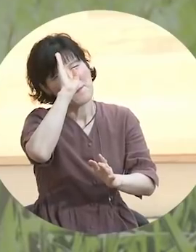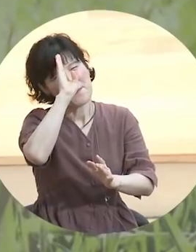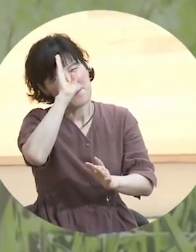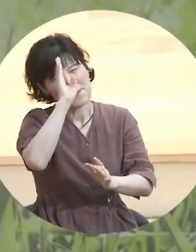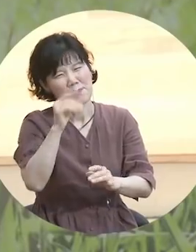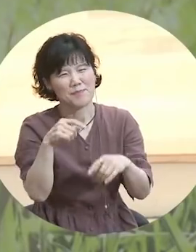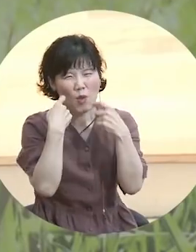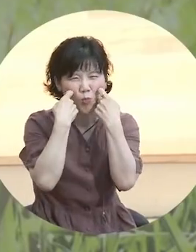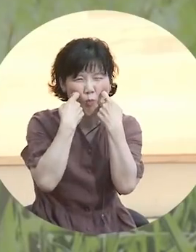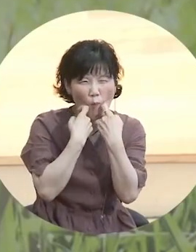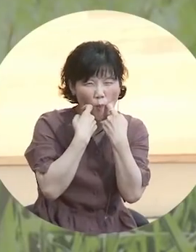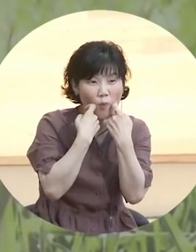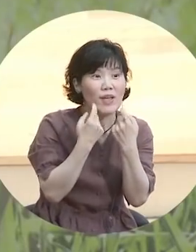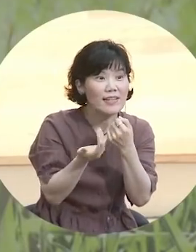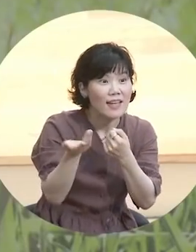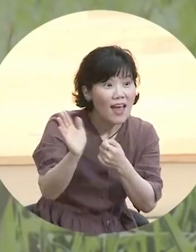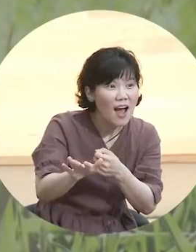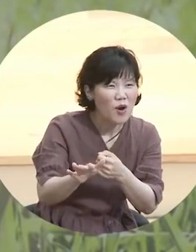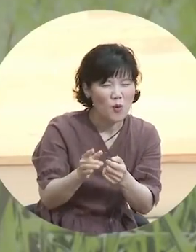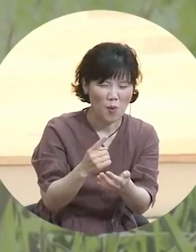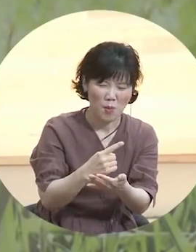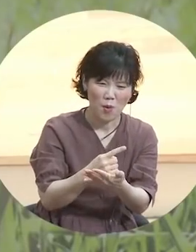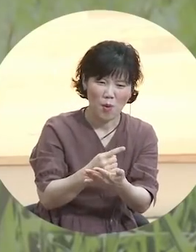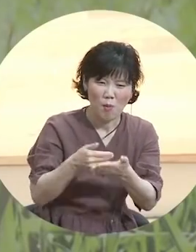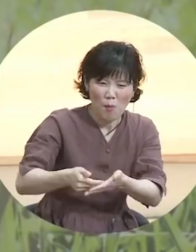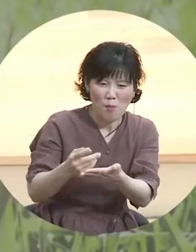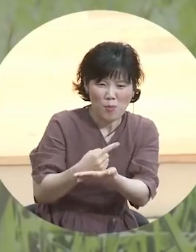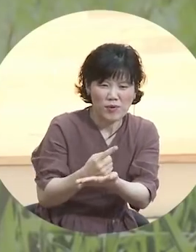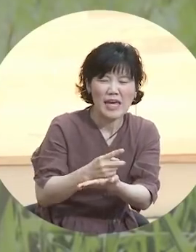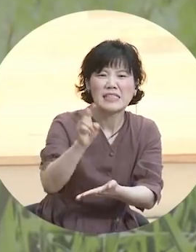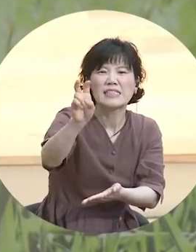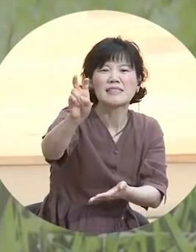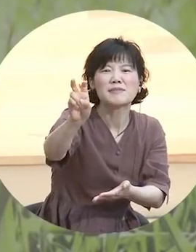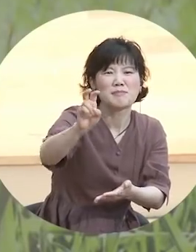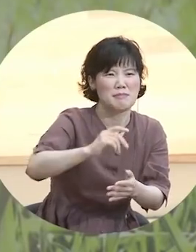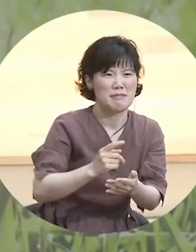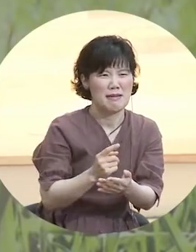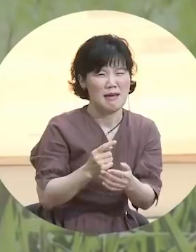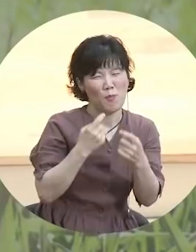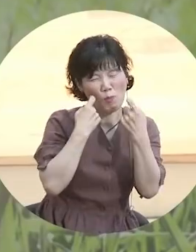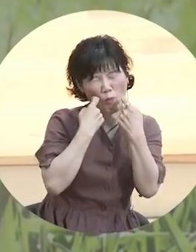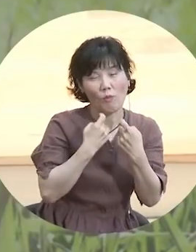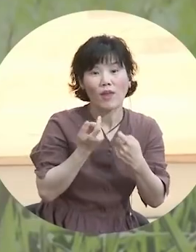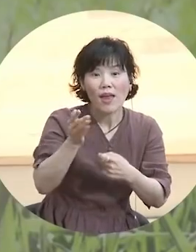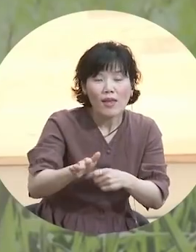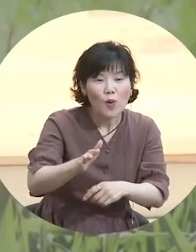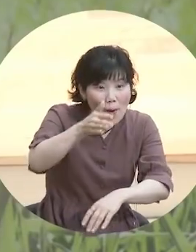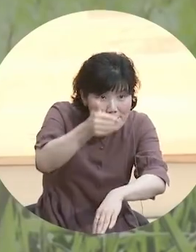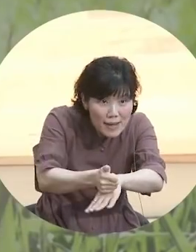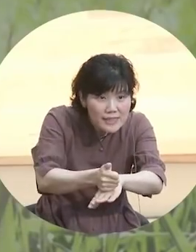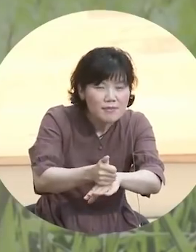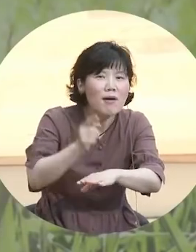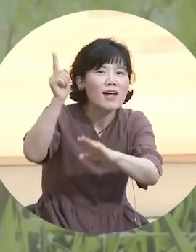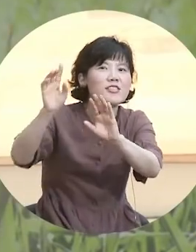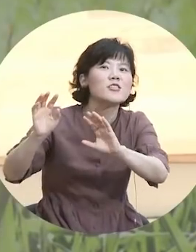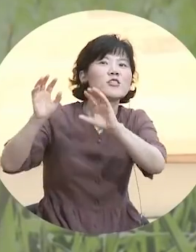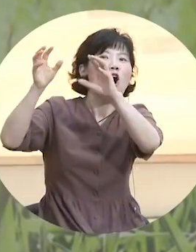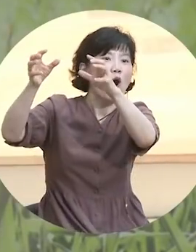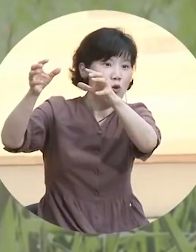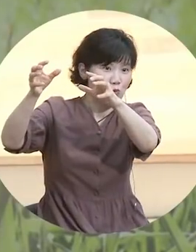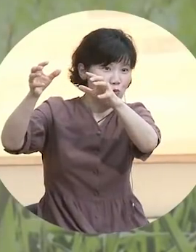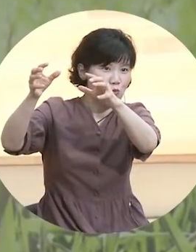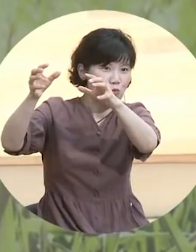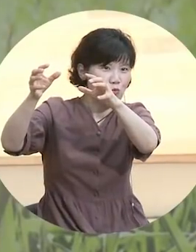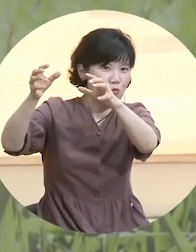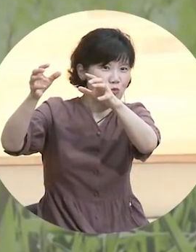그렇게 힘들게 몸무게가 막 23kg까지 다 빠지고 그런 상황인데도 마지막 천국의